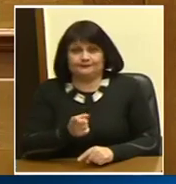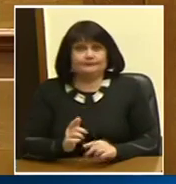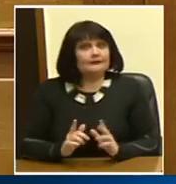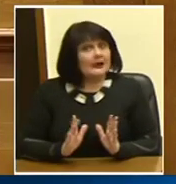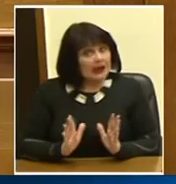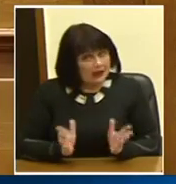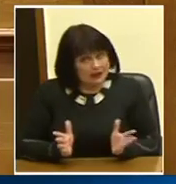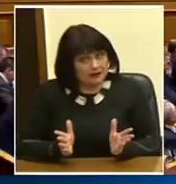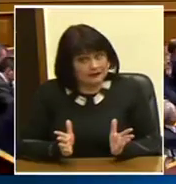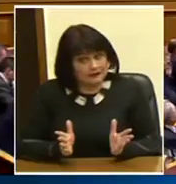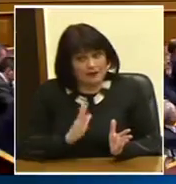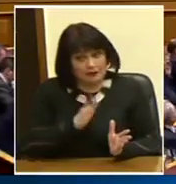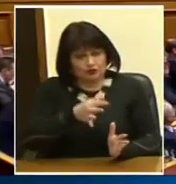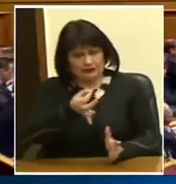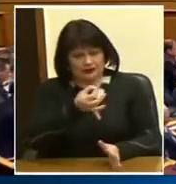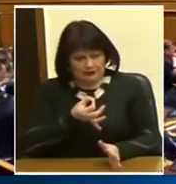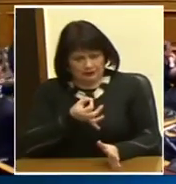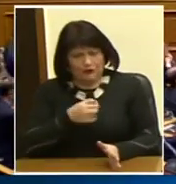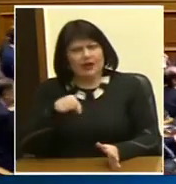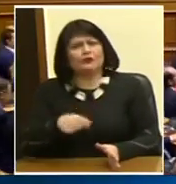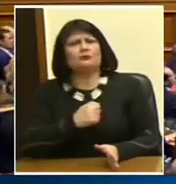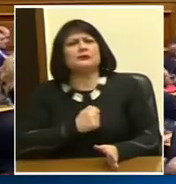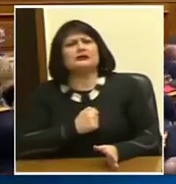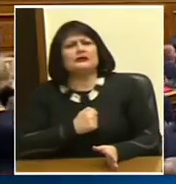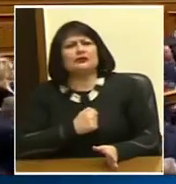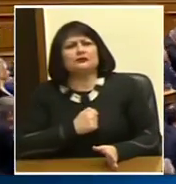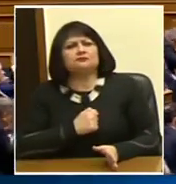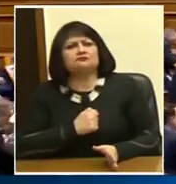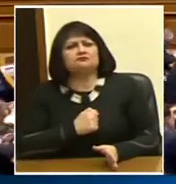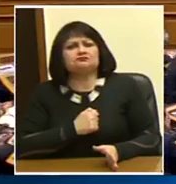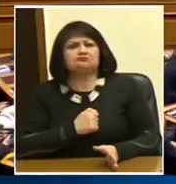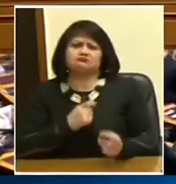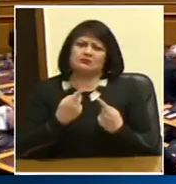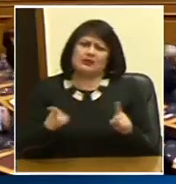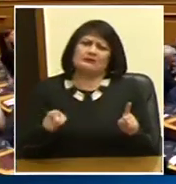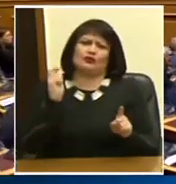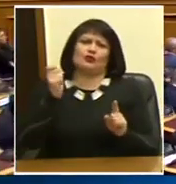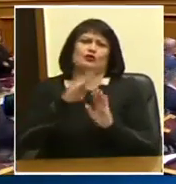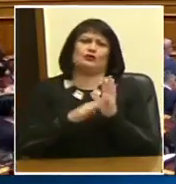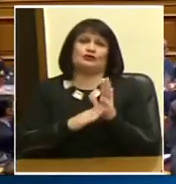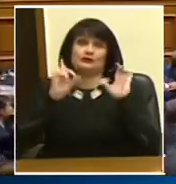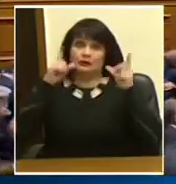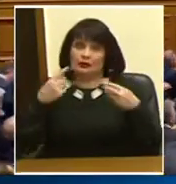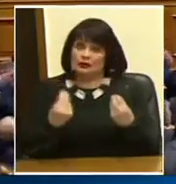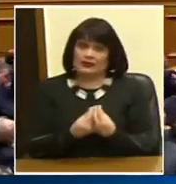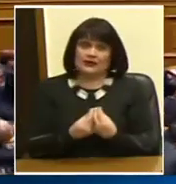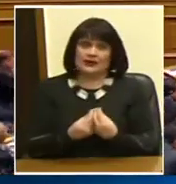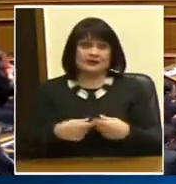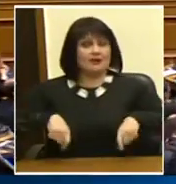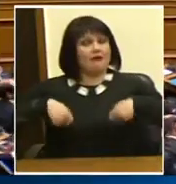Θα μπορούσε κάποιος να πει ότι αυτές είναι απόψεις ενός άλλου συστήματος, όχι της δημοκρατίας, της